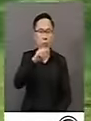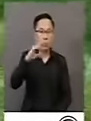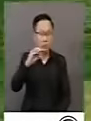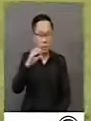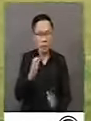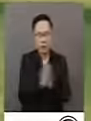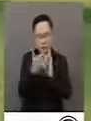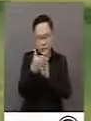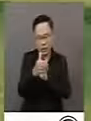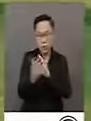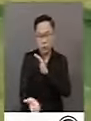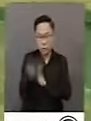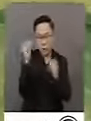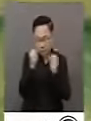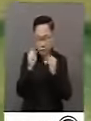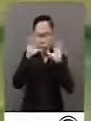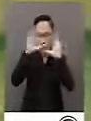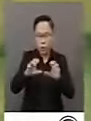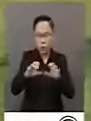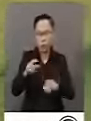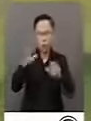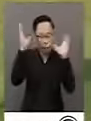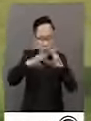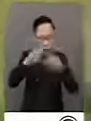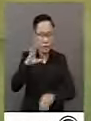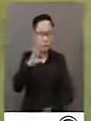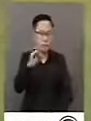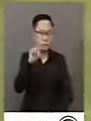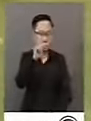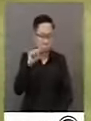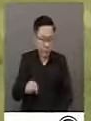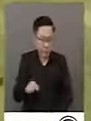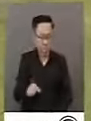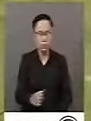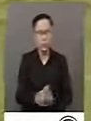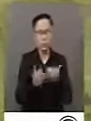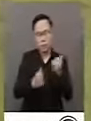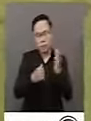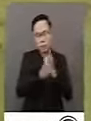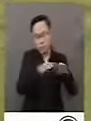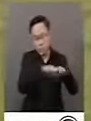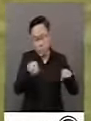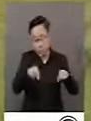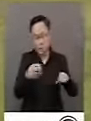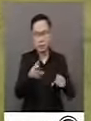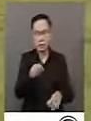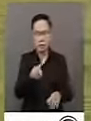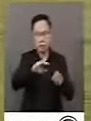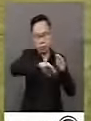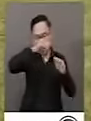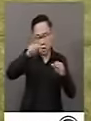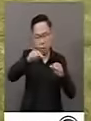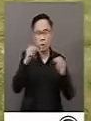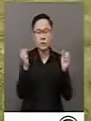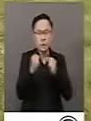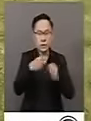ไพศาลอากาศเย็นในตอนเช้าฝนร้อยละ 40ของพื้นที่อุณหภูมิพื้นราบต่ำสุด 21องเซียยอดูอากาศ